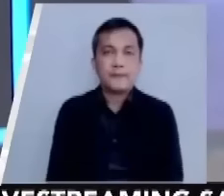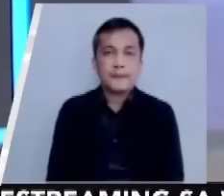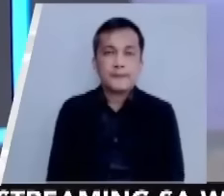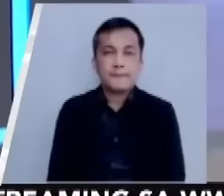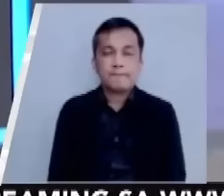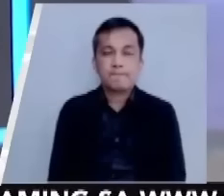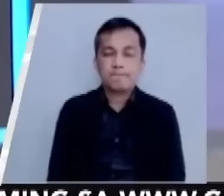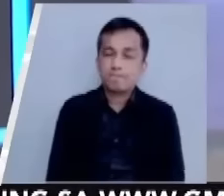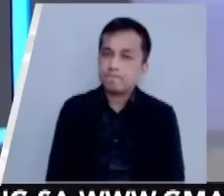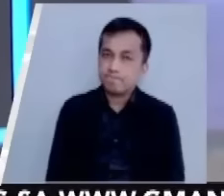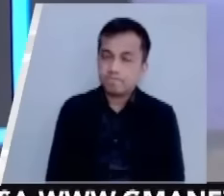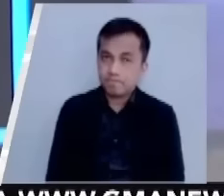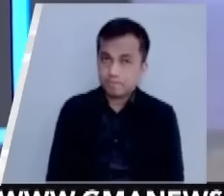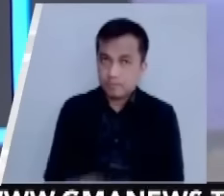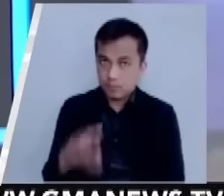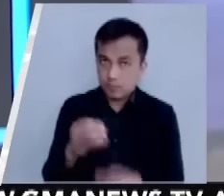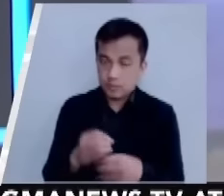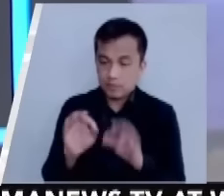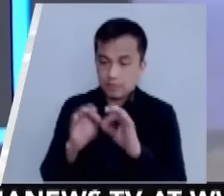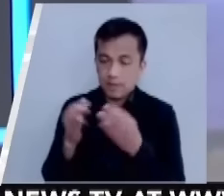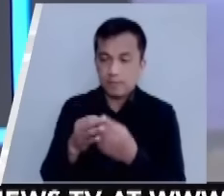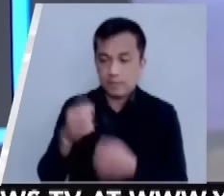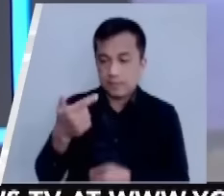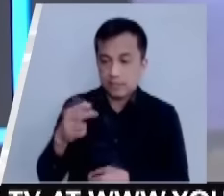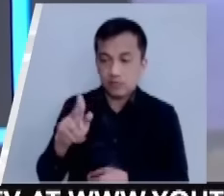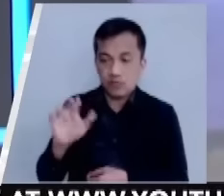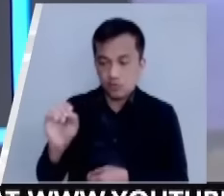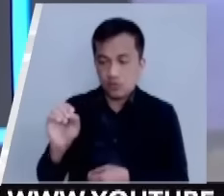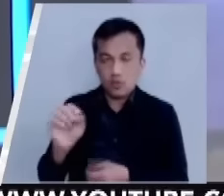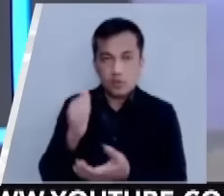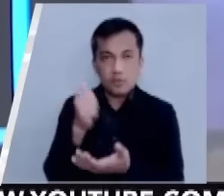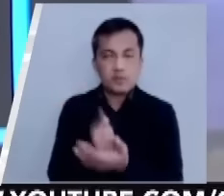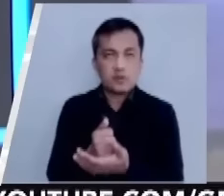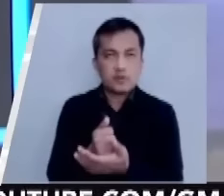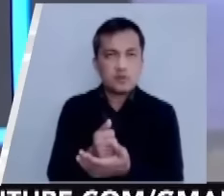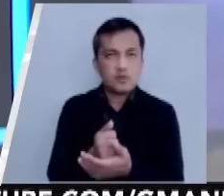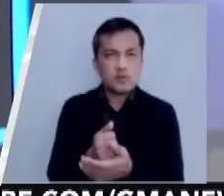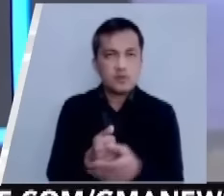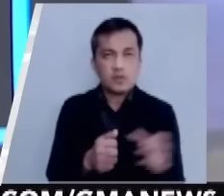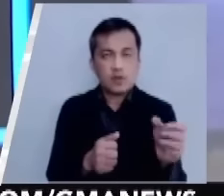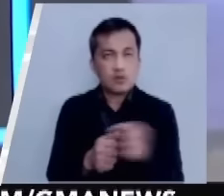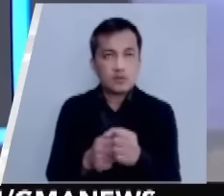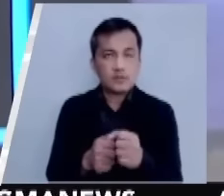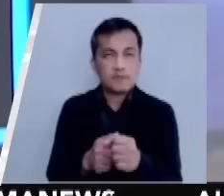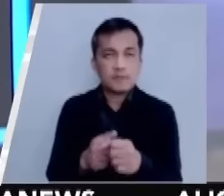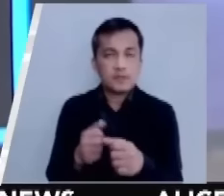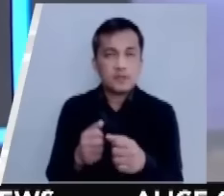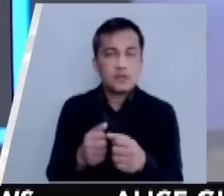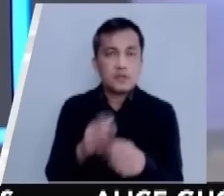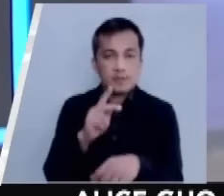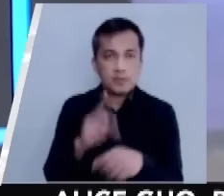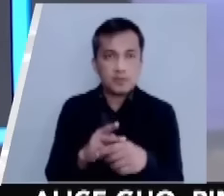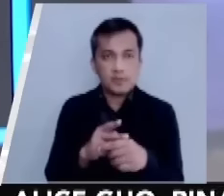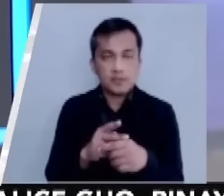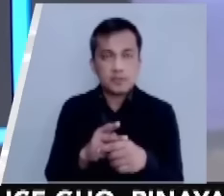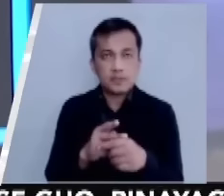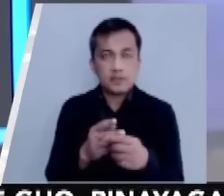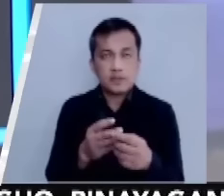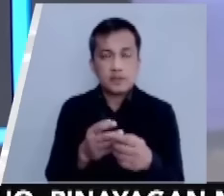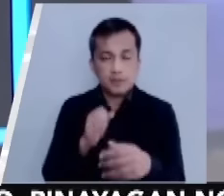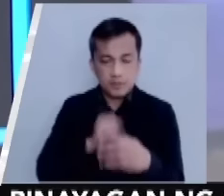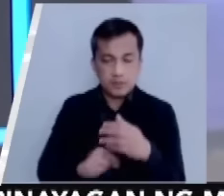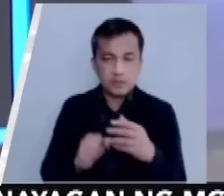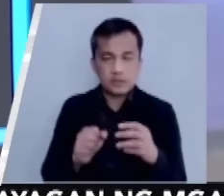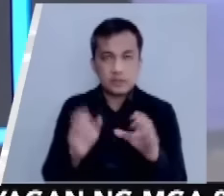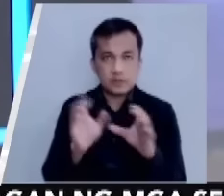sa pamilya Go, kumpirmado na rin nakakuha lang ng Philippine birth certificate si Tony Yang. Kahit